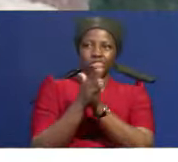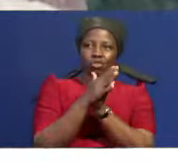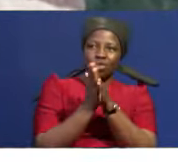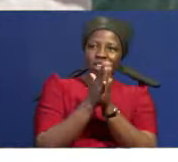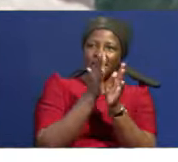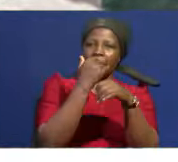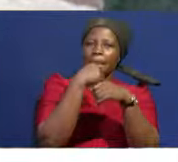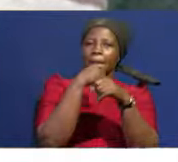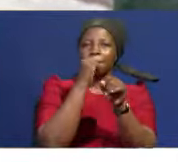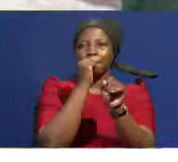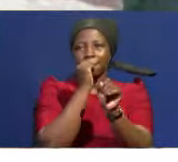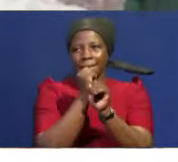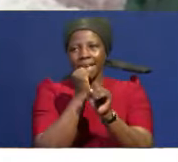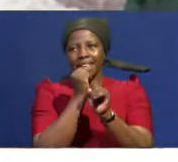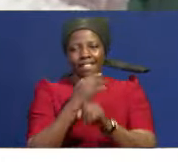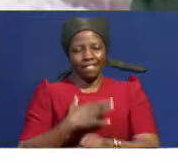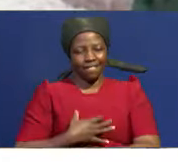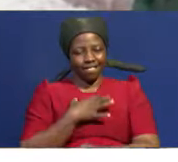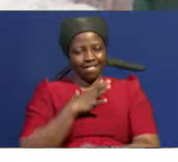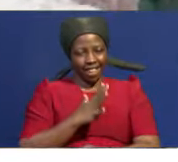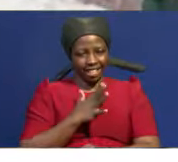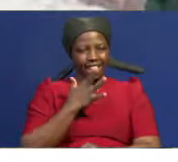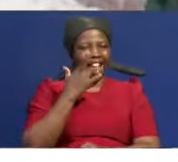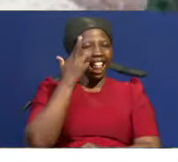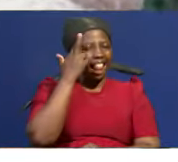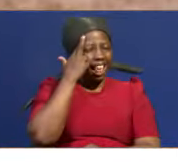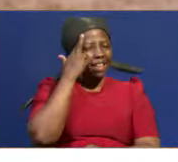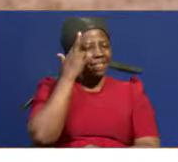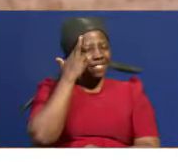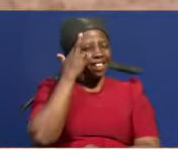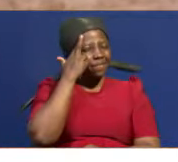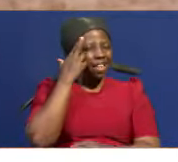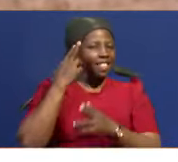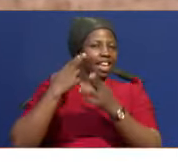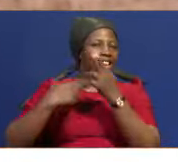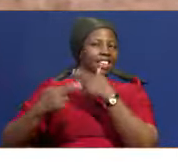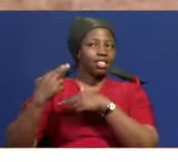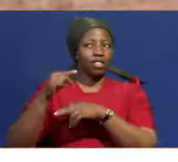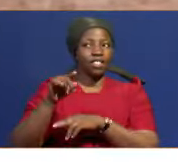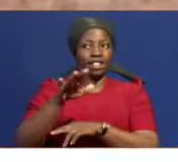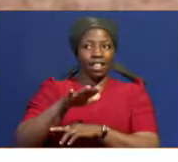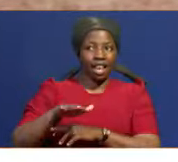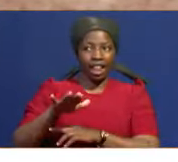wageni na kumbukizi za kudumu za historia ya eneo hilo.